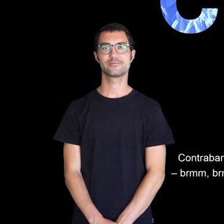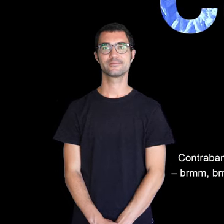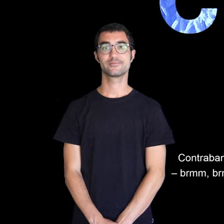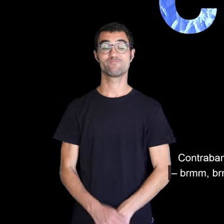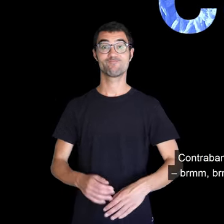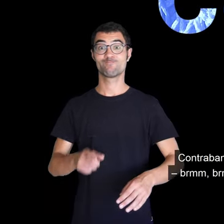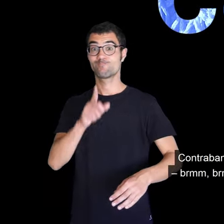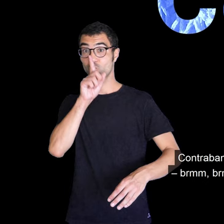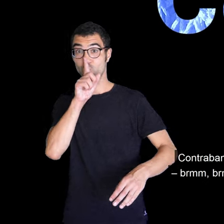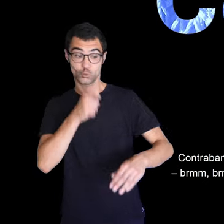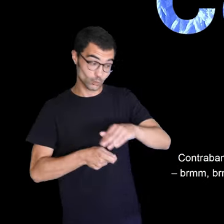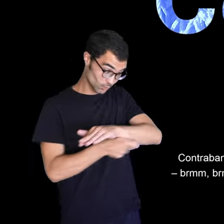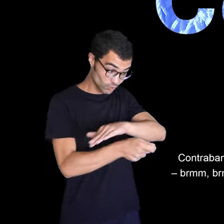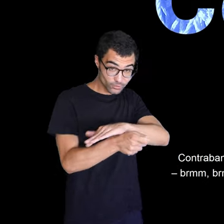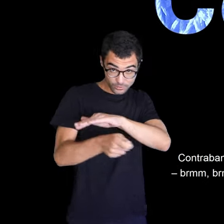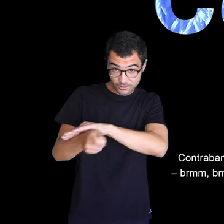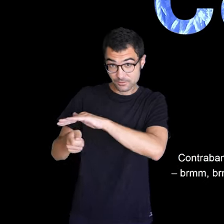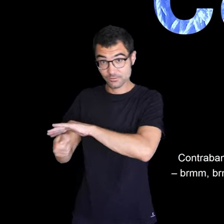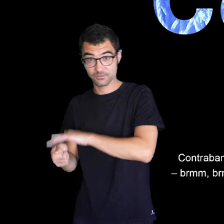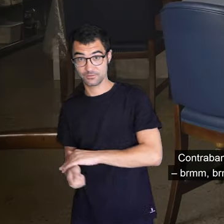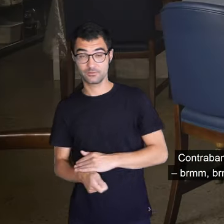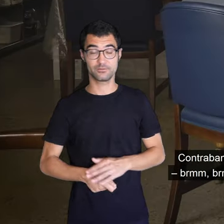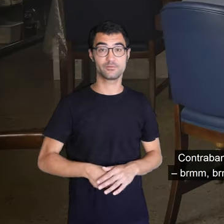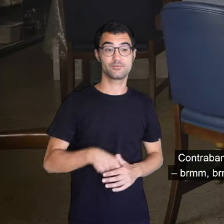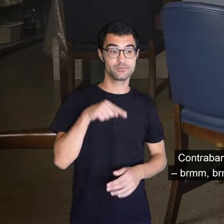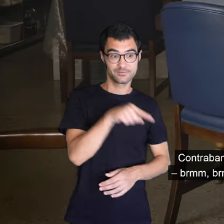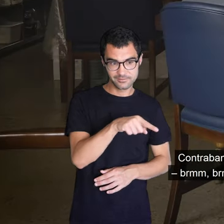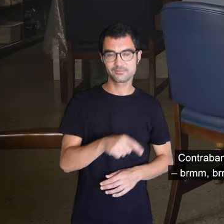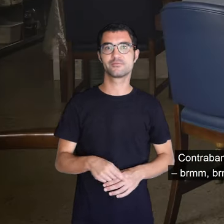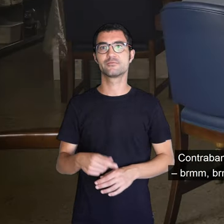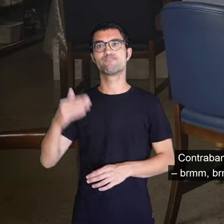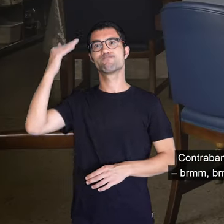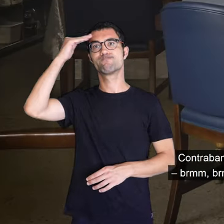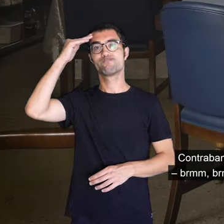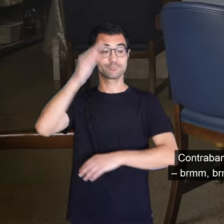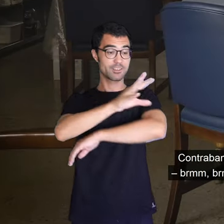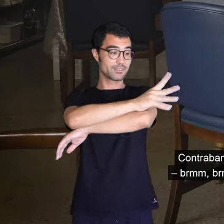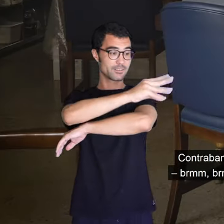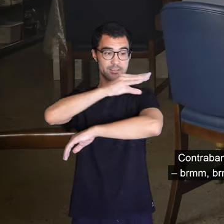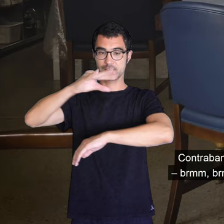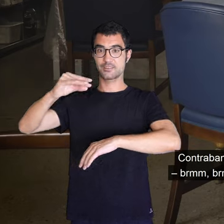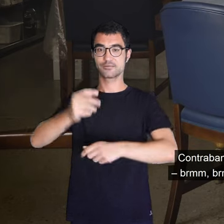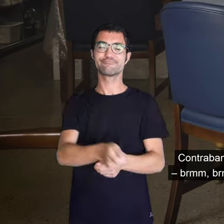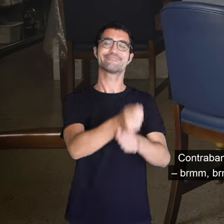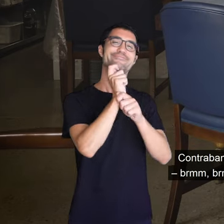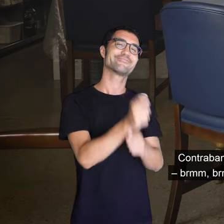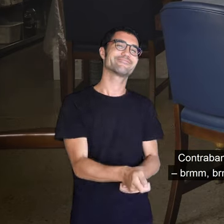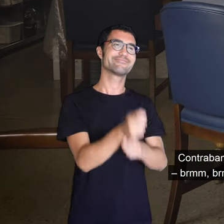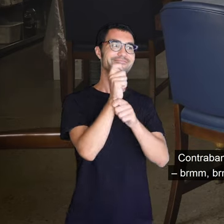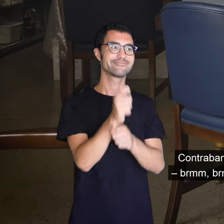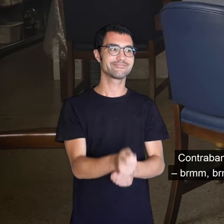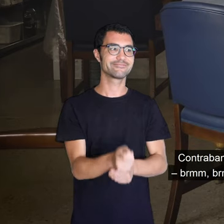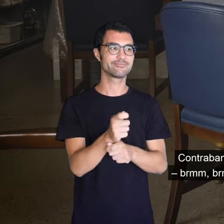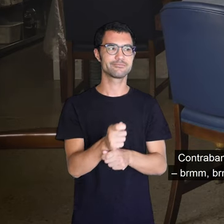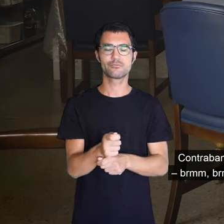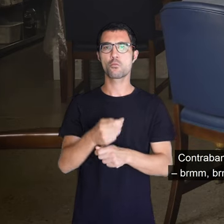El contrabàndol, jo me'n recordo, que entràrem de pescar calamars. I era